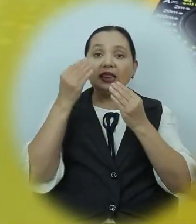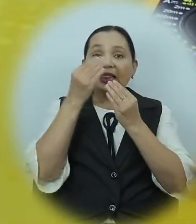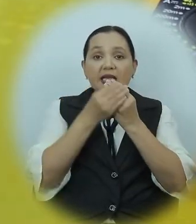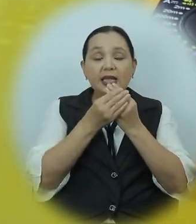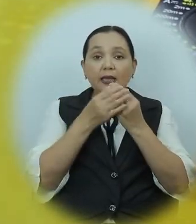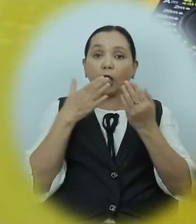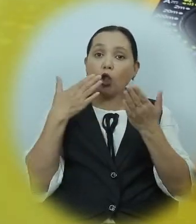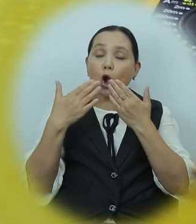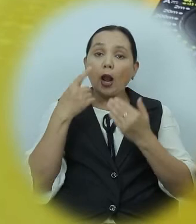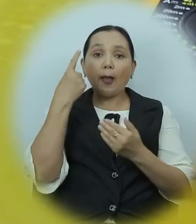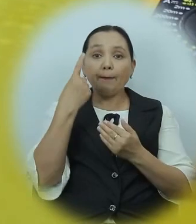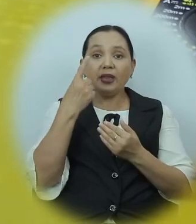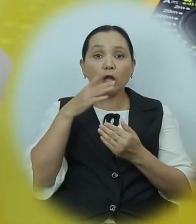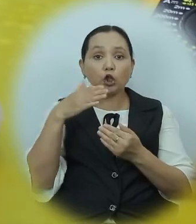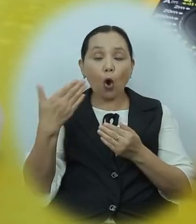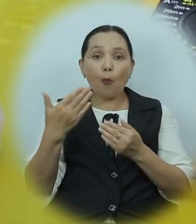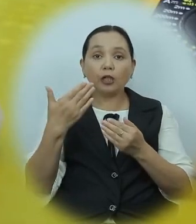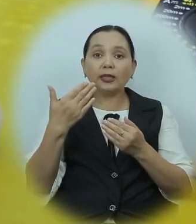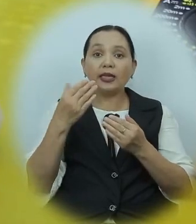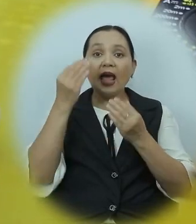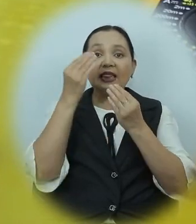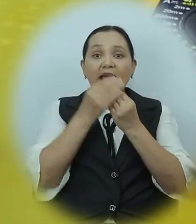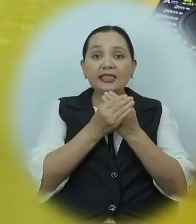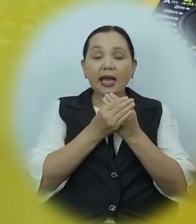nasadkalari yoki bo'lmasam bitta tomondagi nasadga